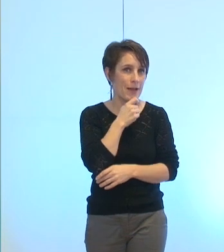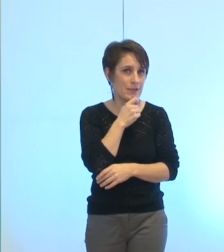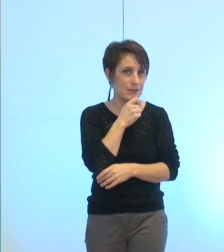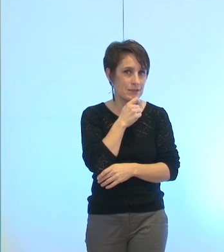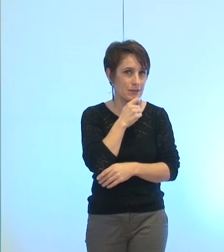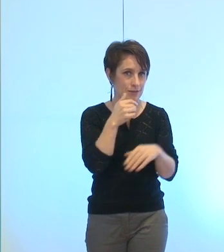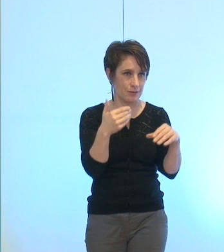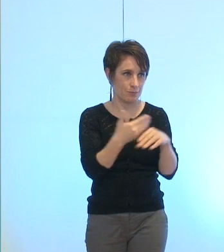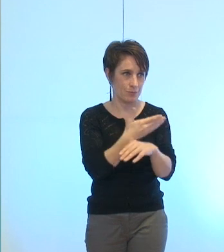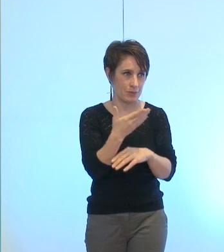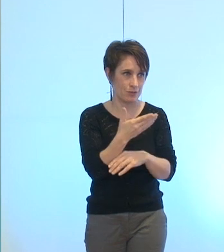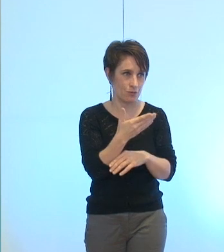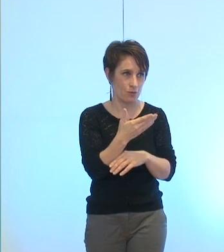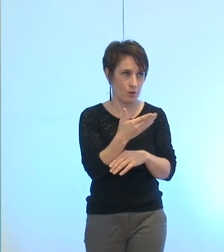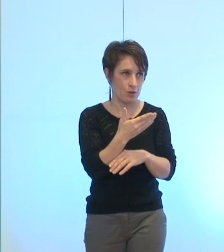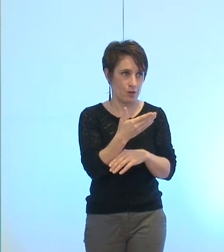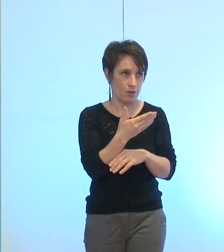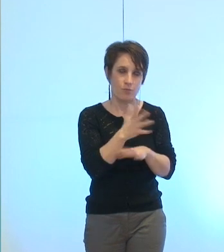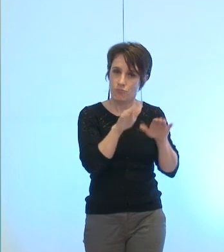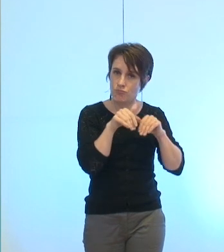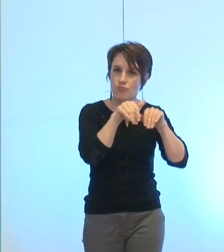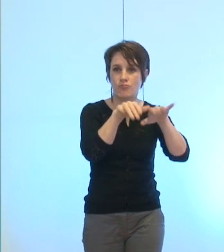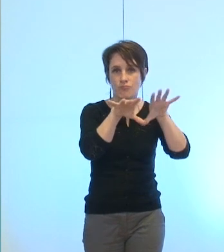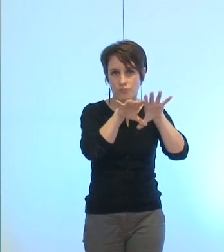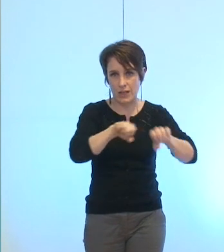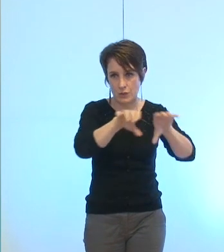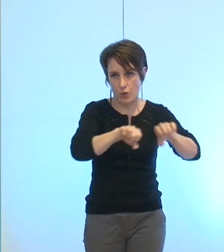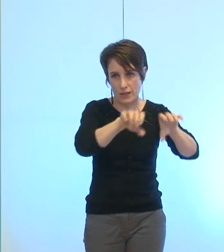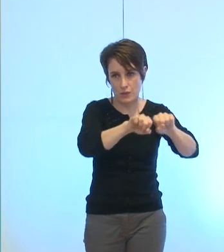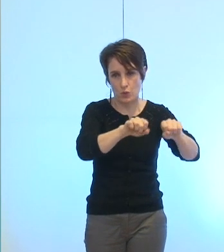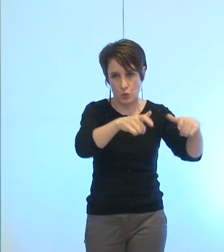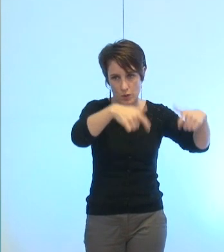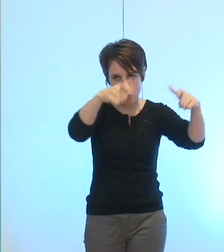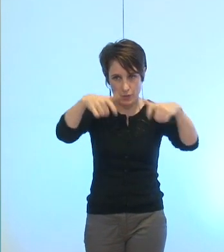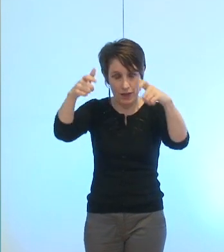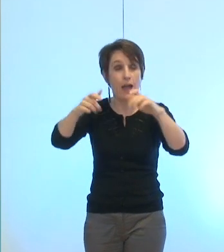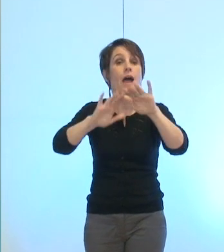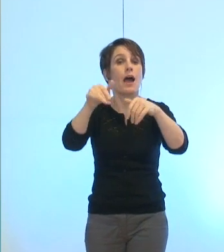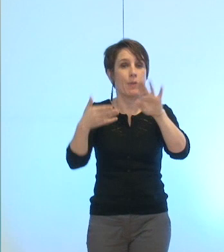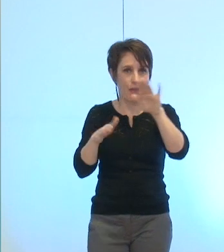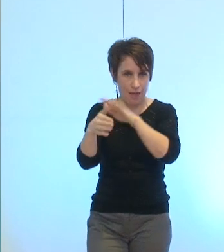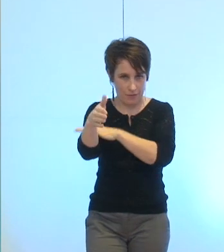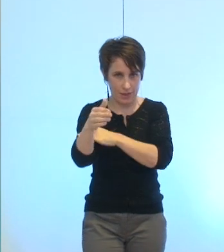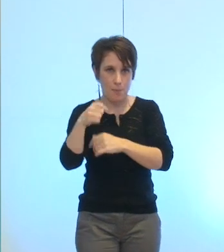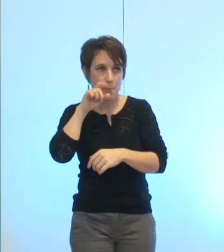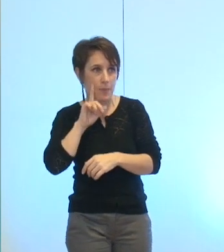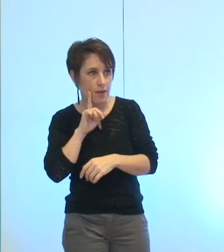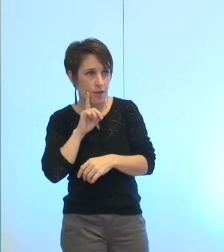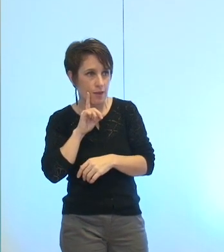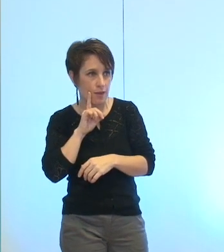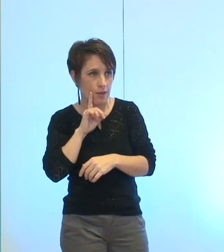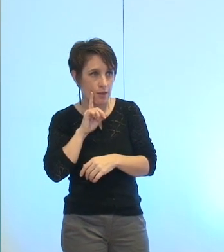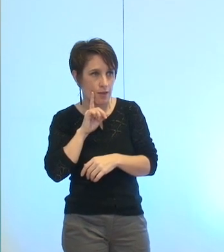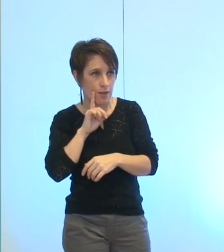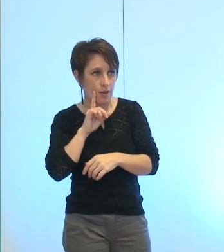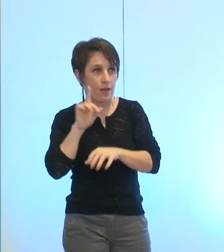la poursuite de l'exploitation publicitaire de ces mobiliers et ensuite en avril mai alors qu'il n'y aura plus